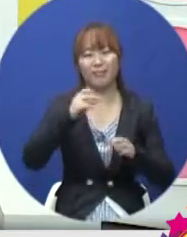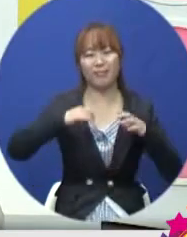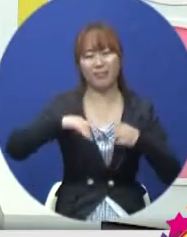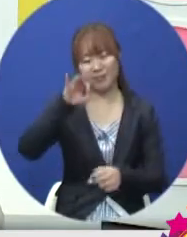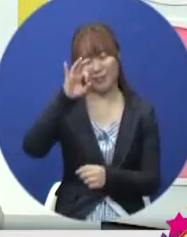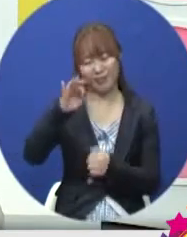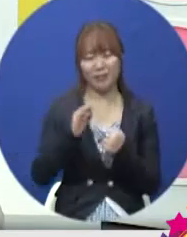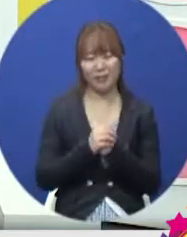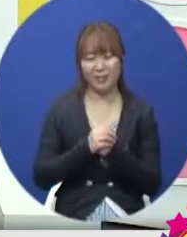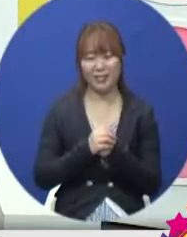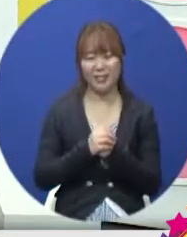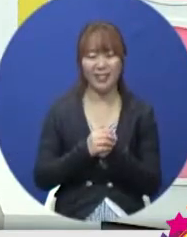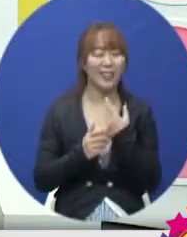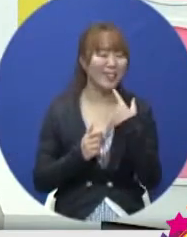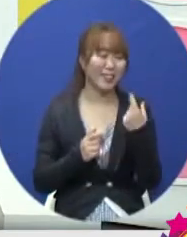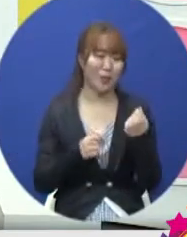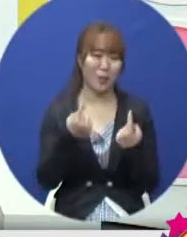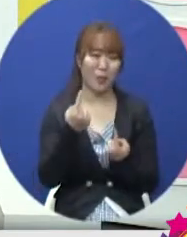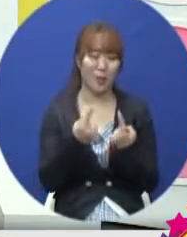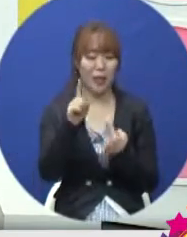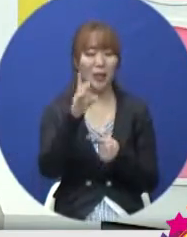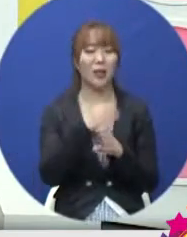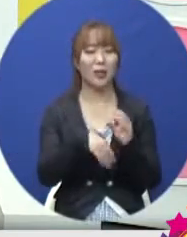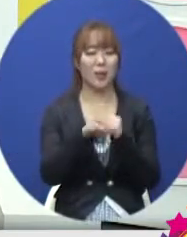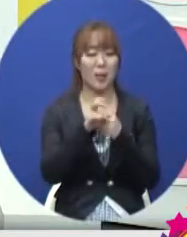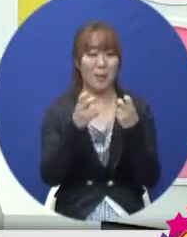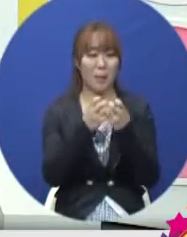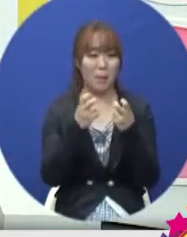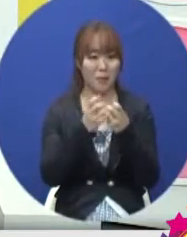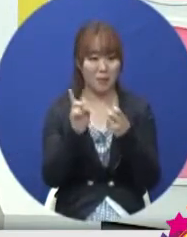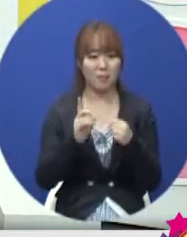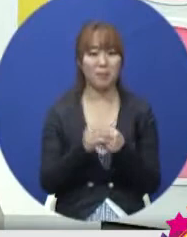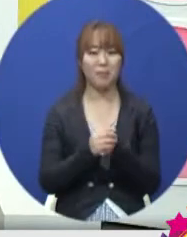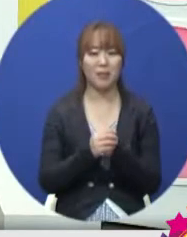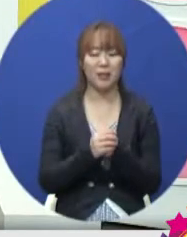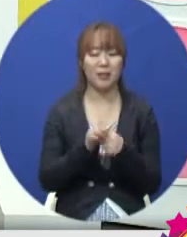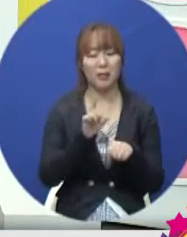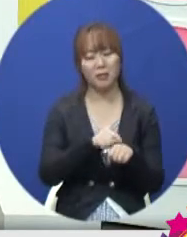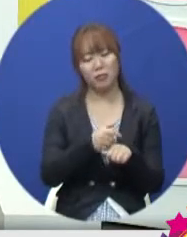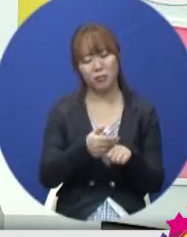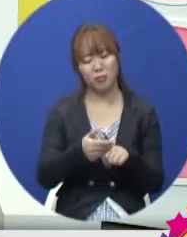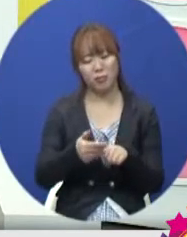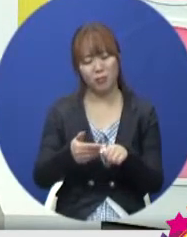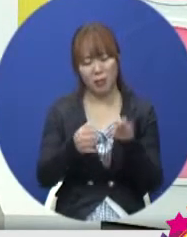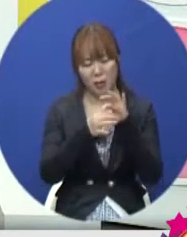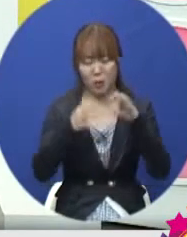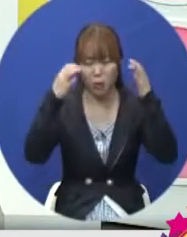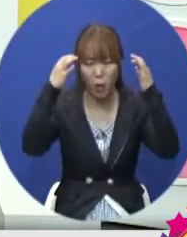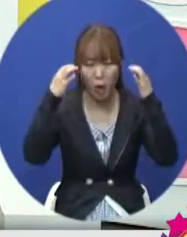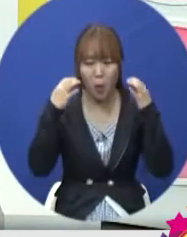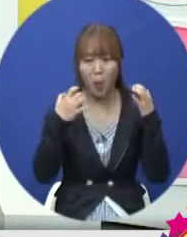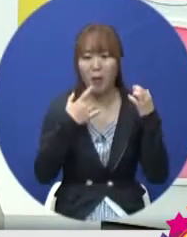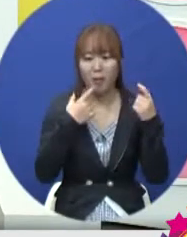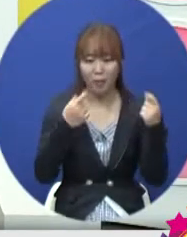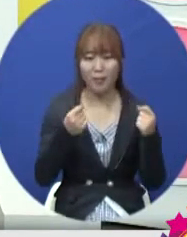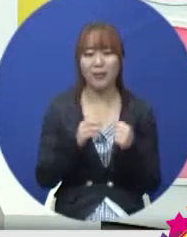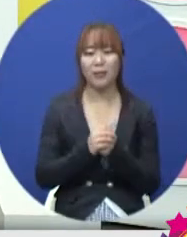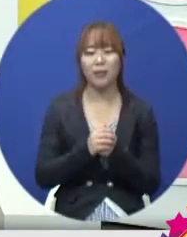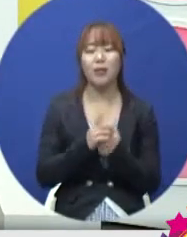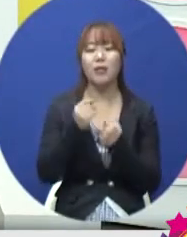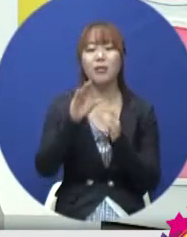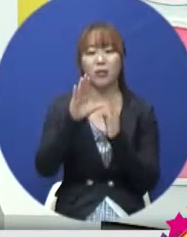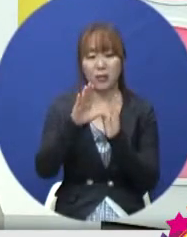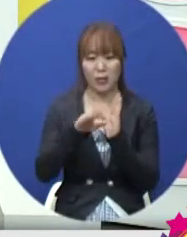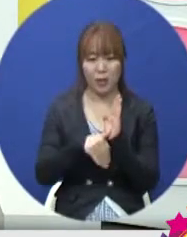나르자랑을 추천합니다. 맞아요. 그것도 한 가지 방법일 수가 있는데 이 갈수록 더워지고 있는 요즘이잖아요. 네.